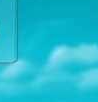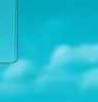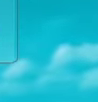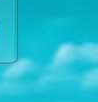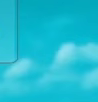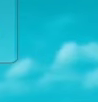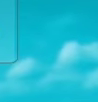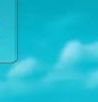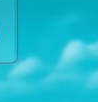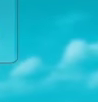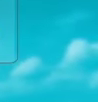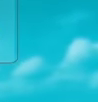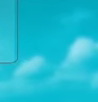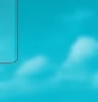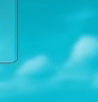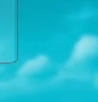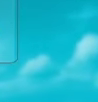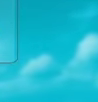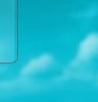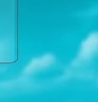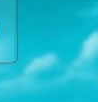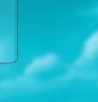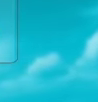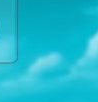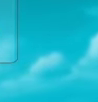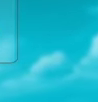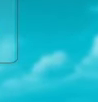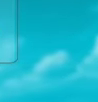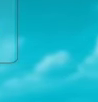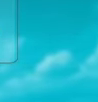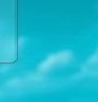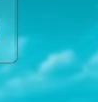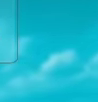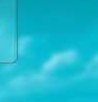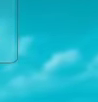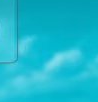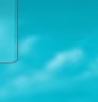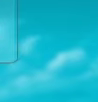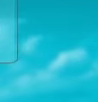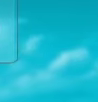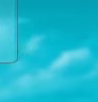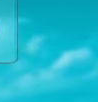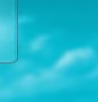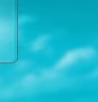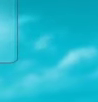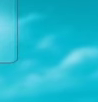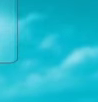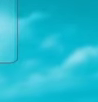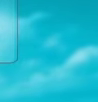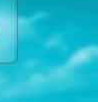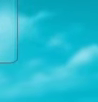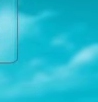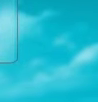градус жылыны көрсетеді. Байқоңыр қаласында күндіз 26, түнде 10 градус нөлден жоғары.